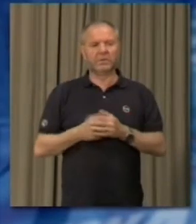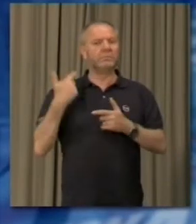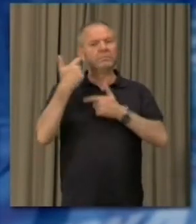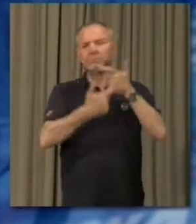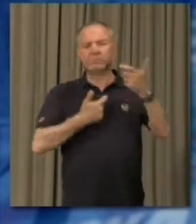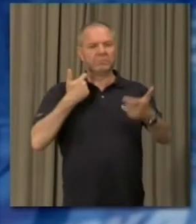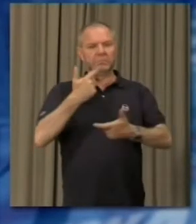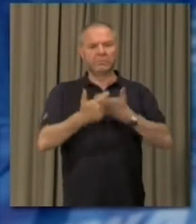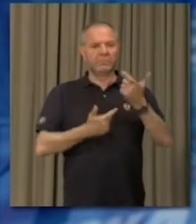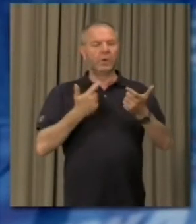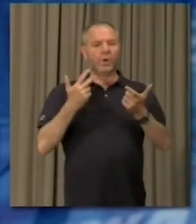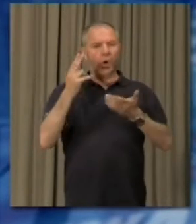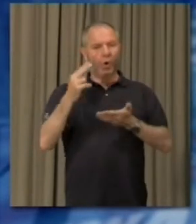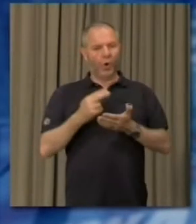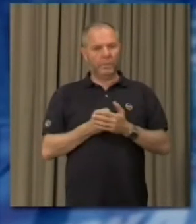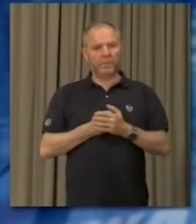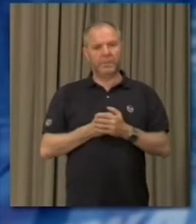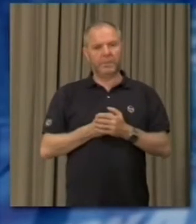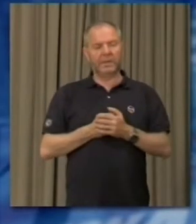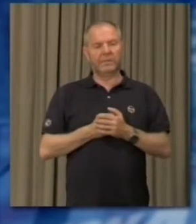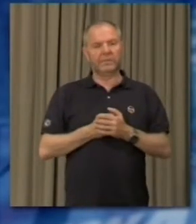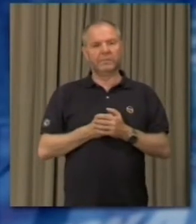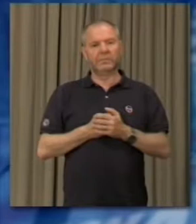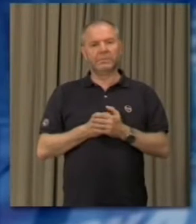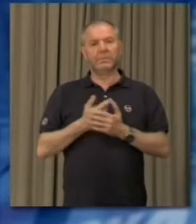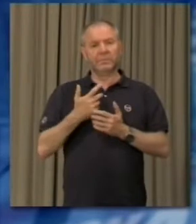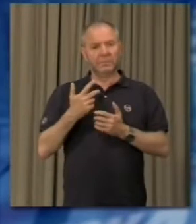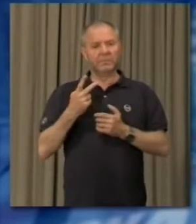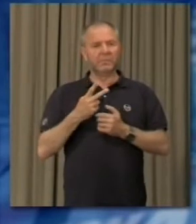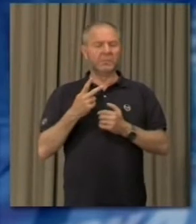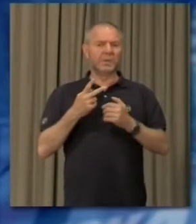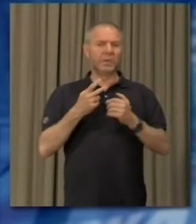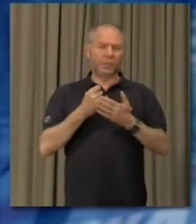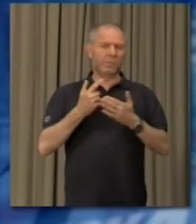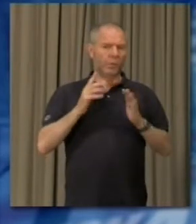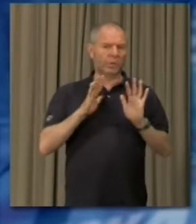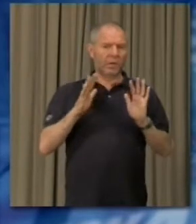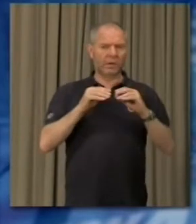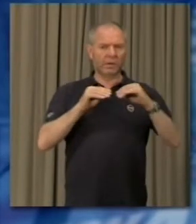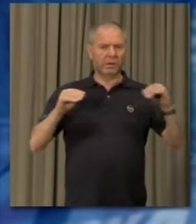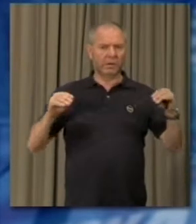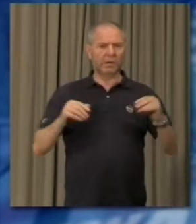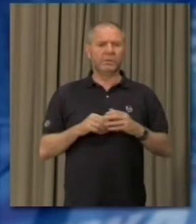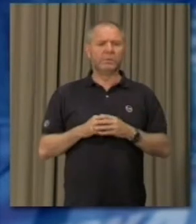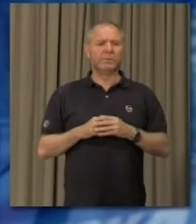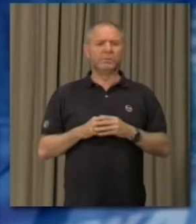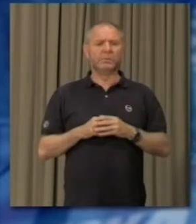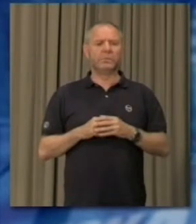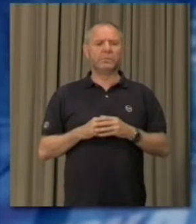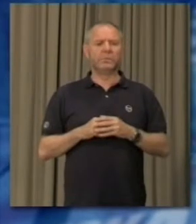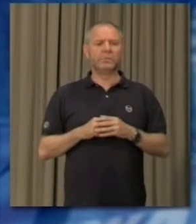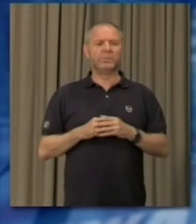loro volta delle opere, mettendo quindi a disposizione della mostra delle opere anche importanti. Il Brunitoio si è